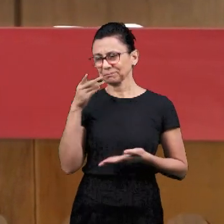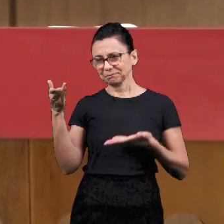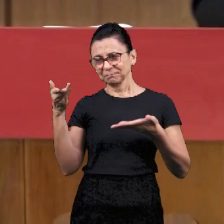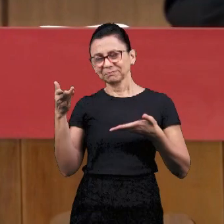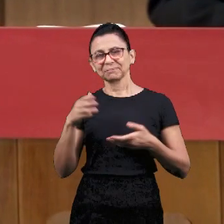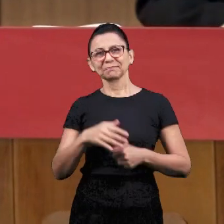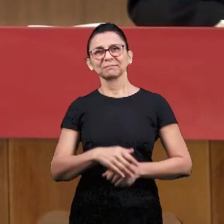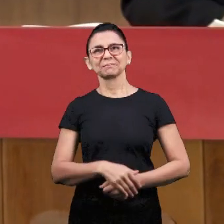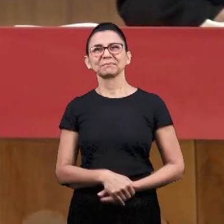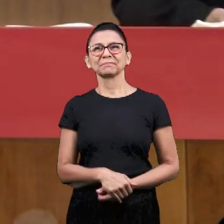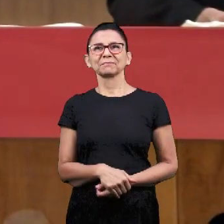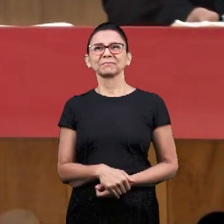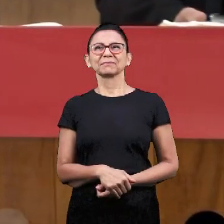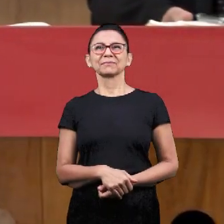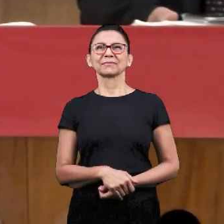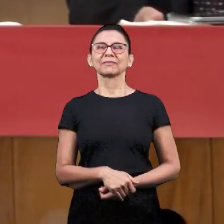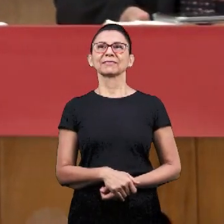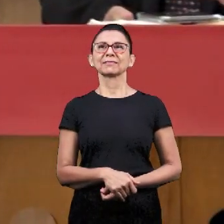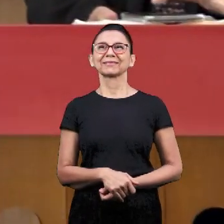Les réponses, n'est-ce pas?